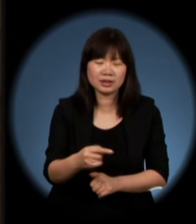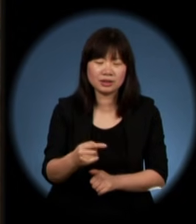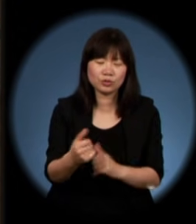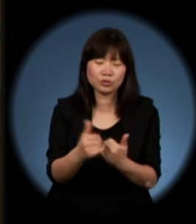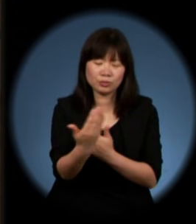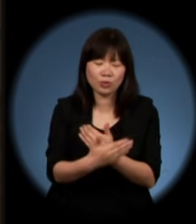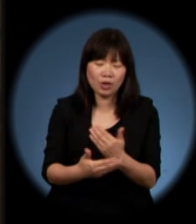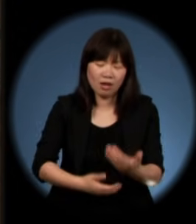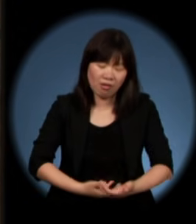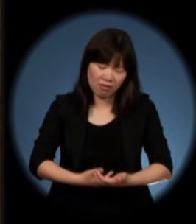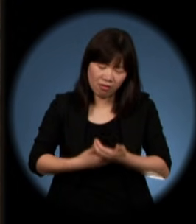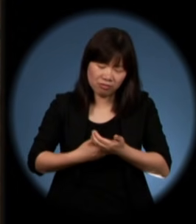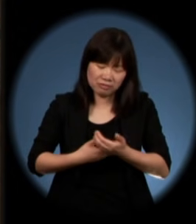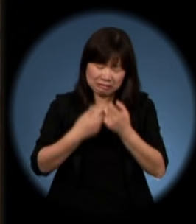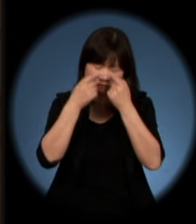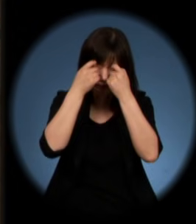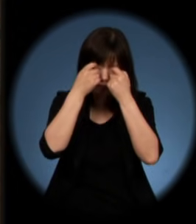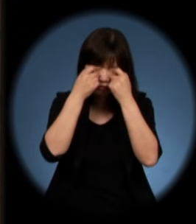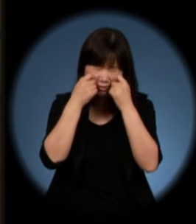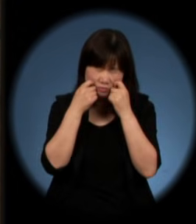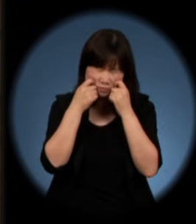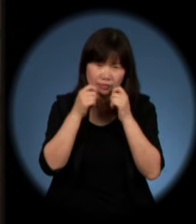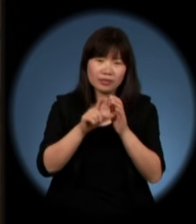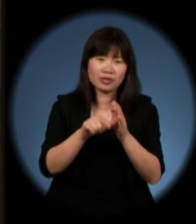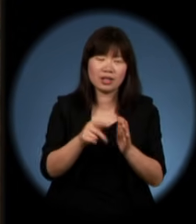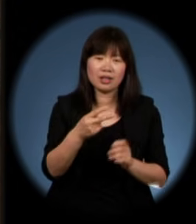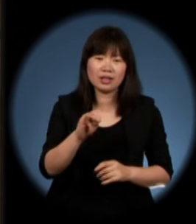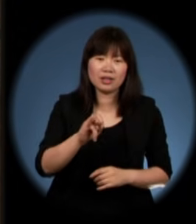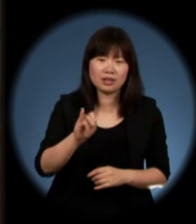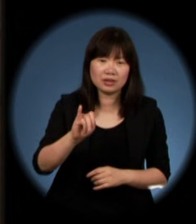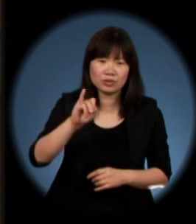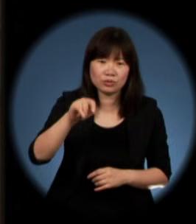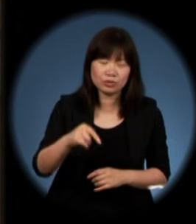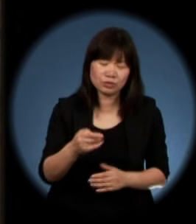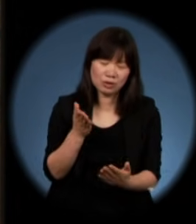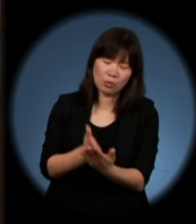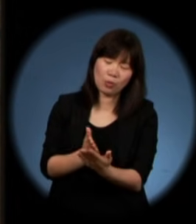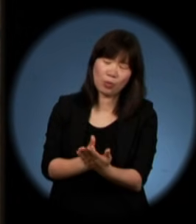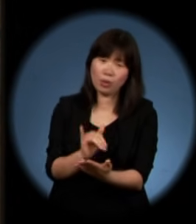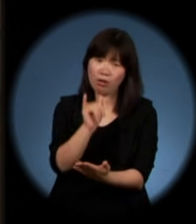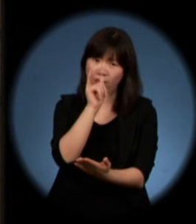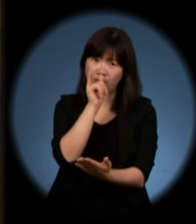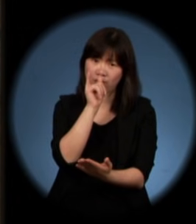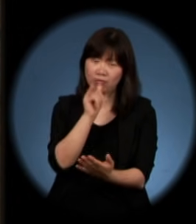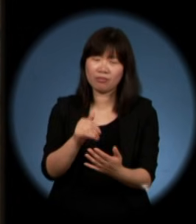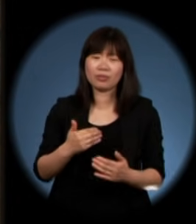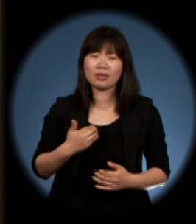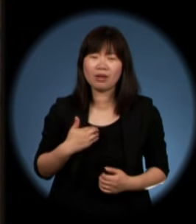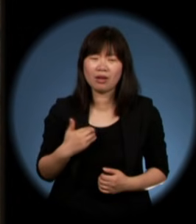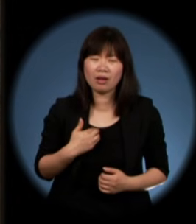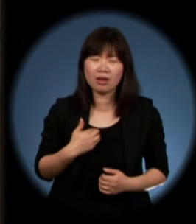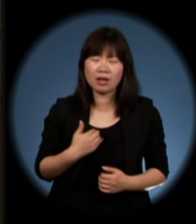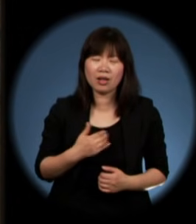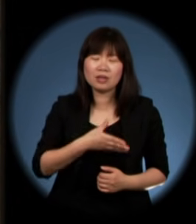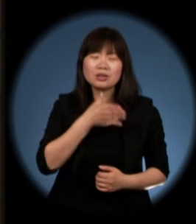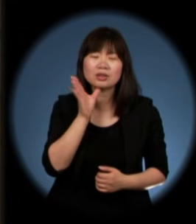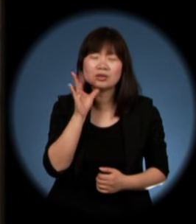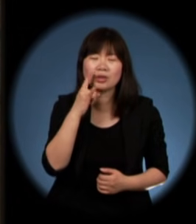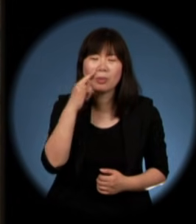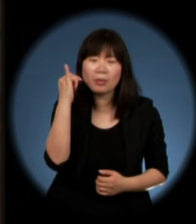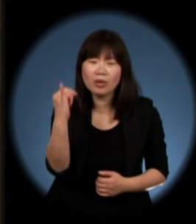눈물을 흘립니다 예 그때 다리우스가 호소 하지요 내 노모와